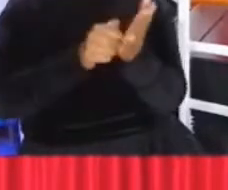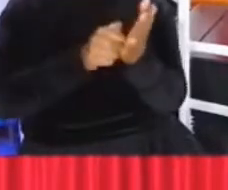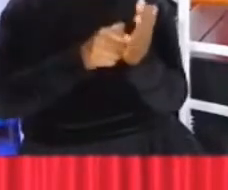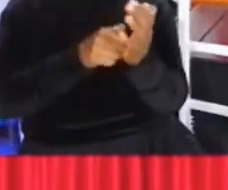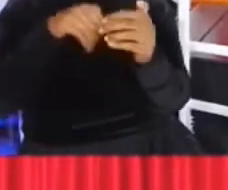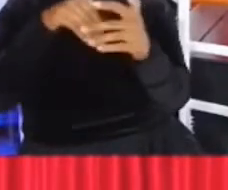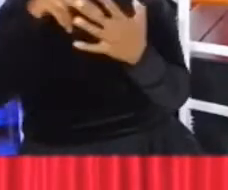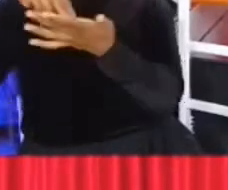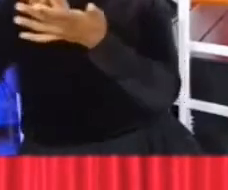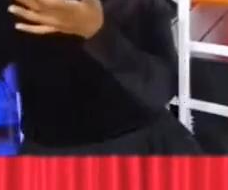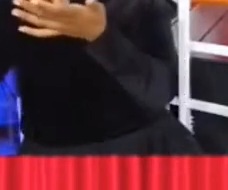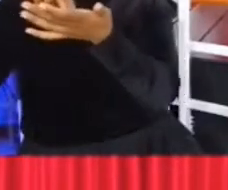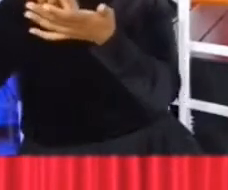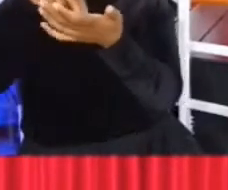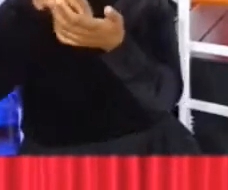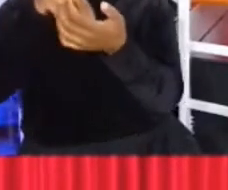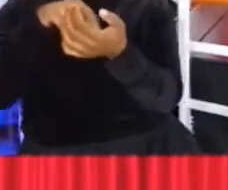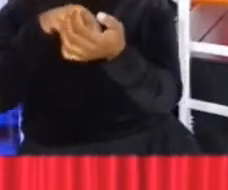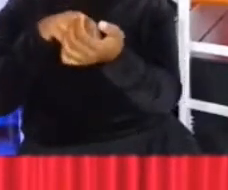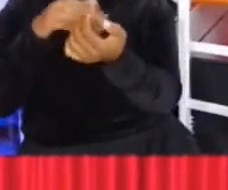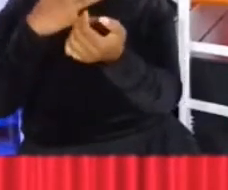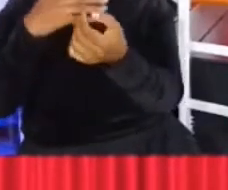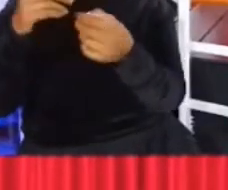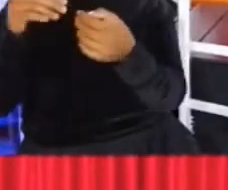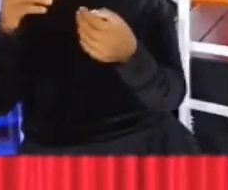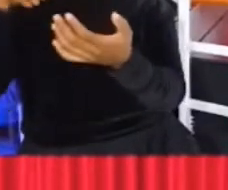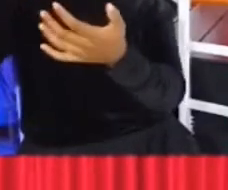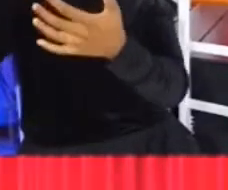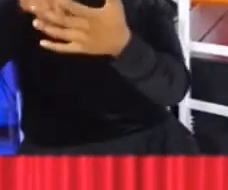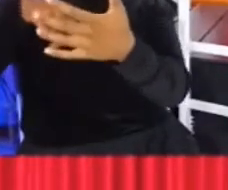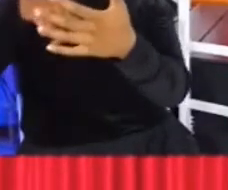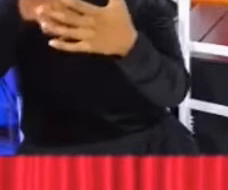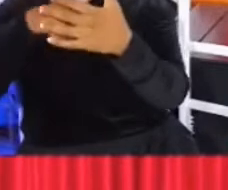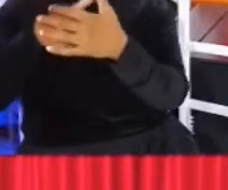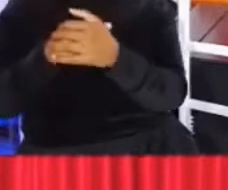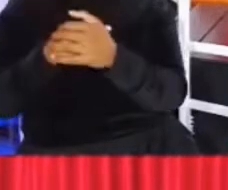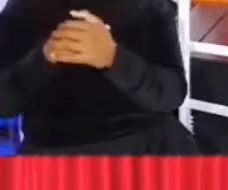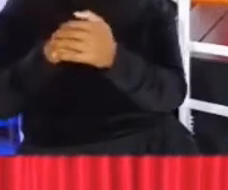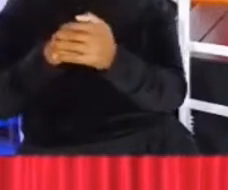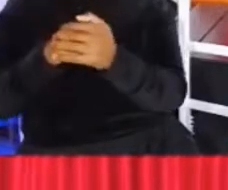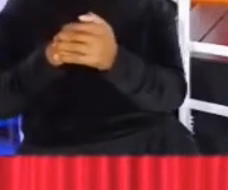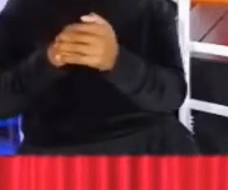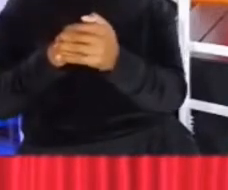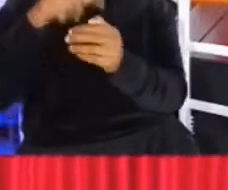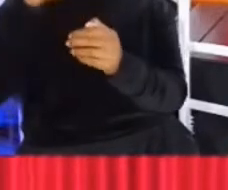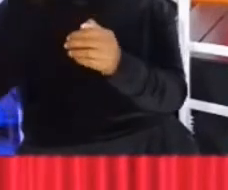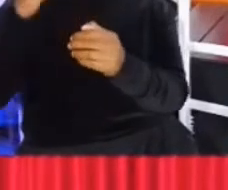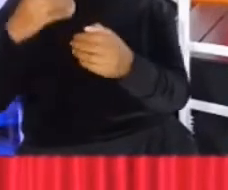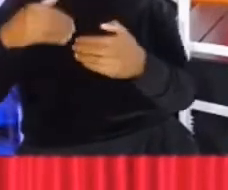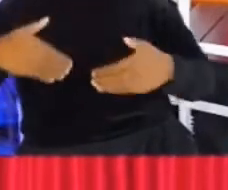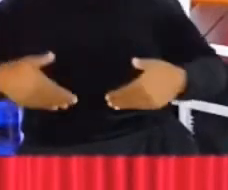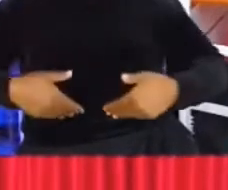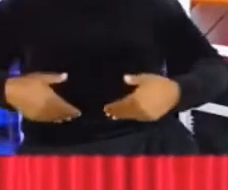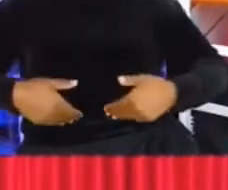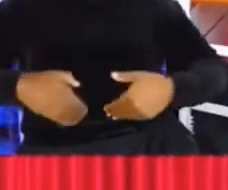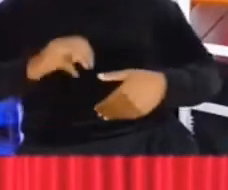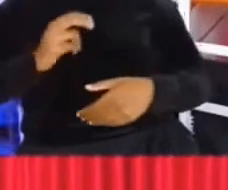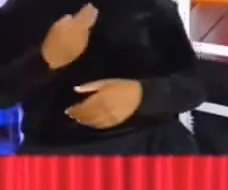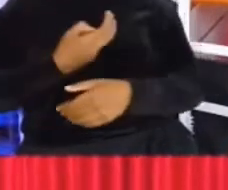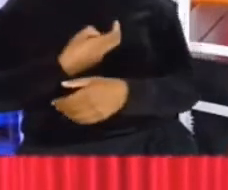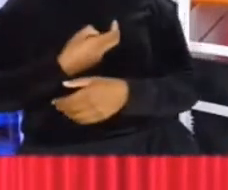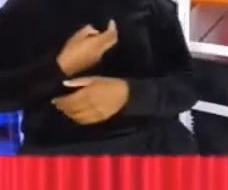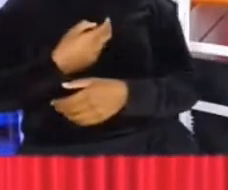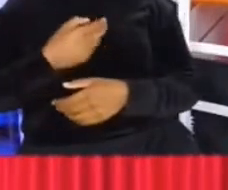mete. Marotoma. Marea mehadete. Maroharagana. Netodo wanake na iretu. Maroharagana. Ona